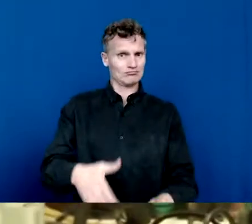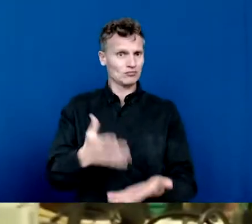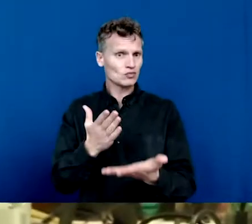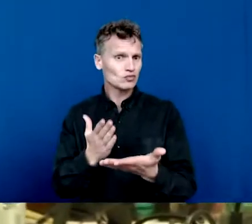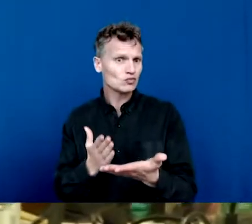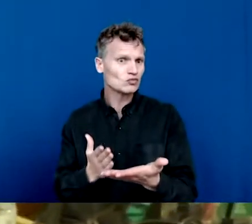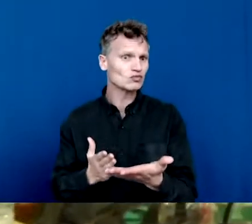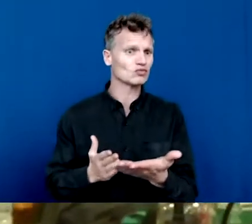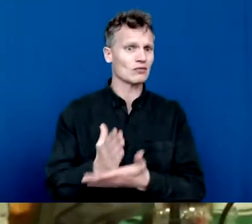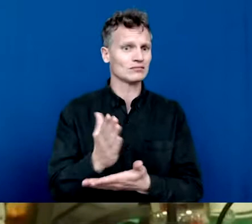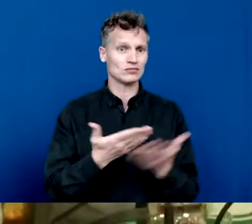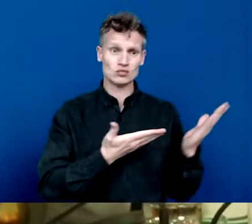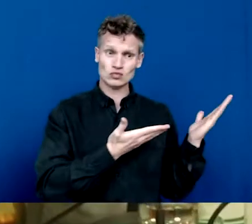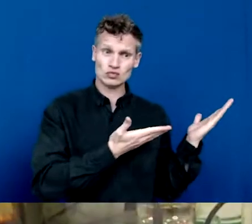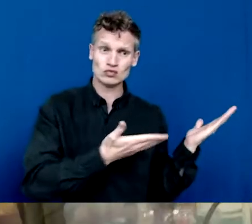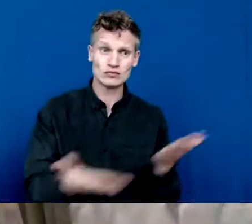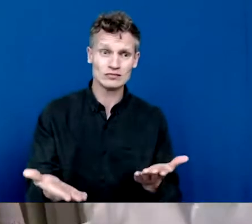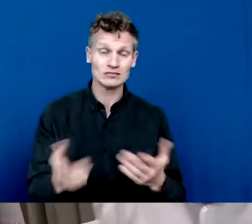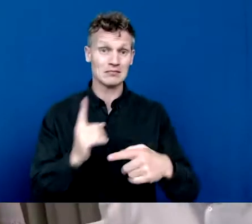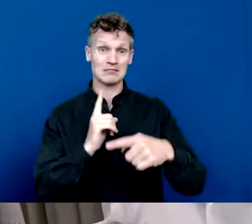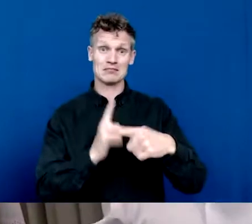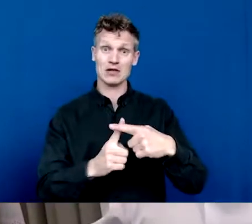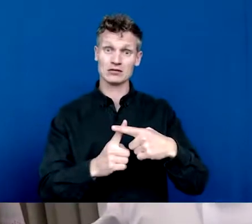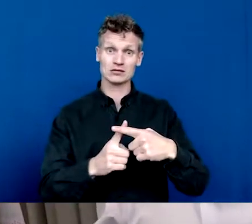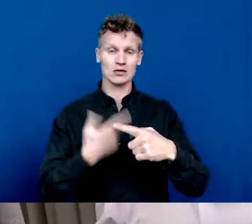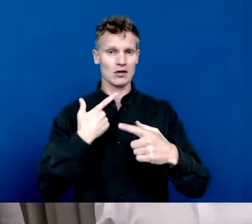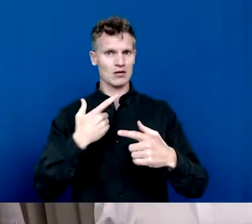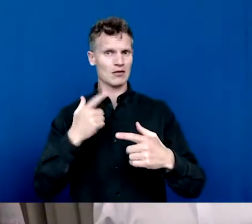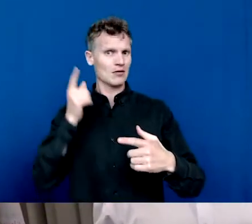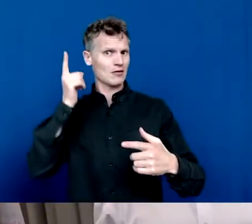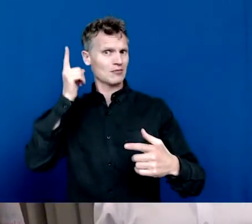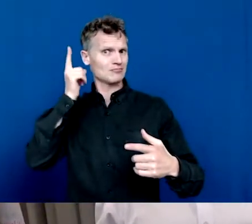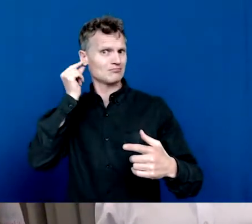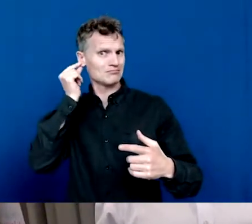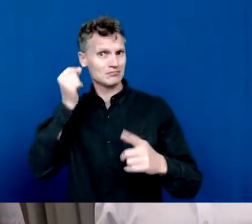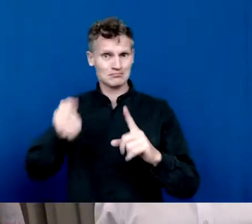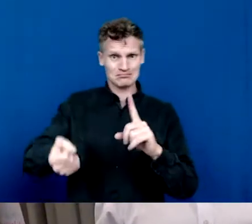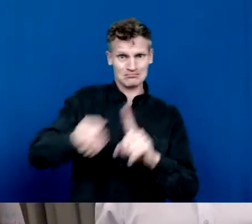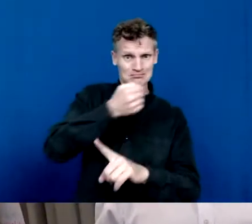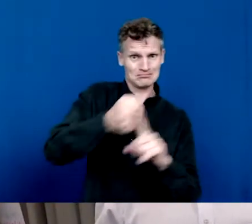qu'à la prévention et à la prise en charge de la violence basée sur le genre.